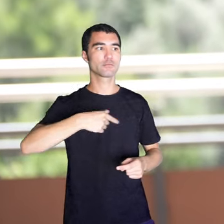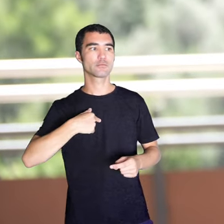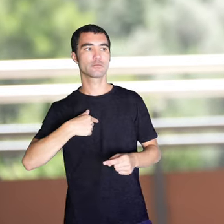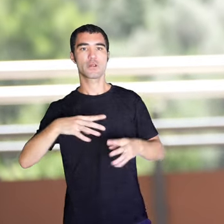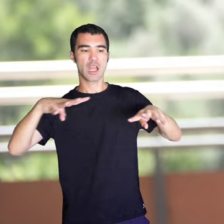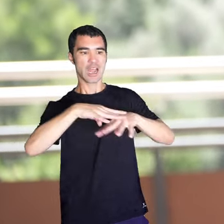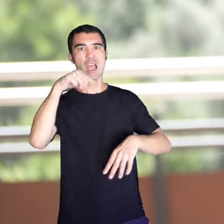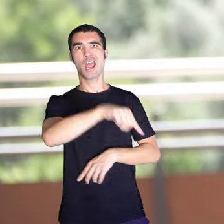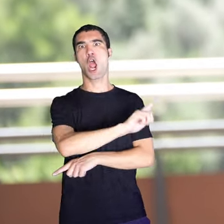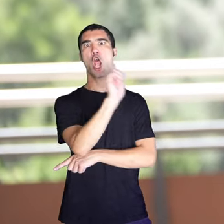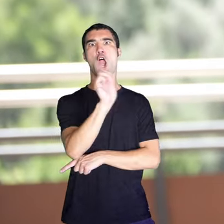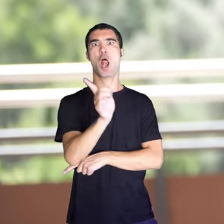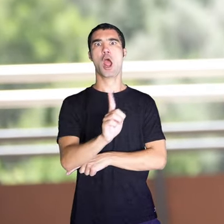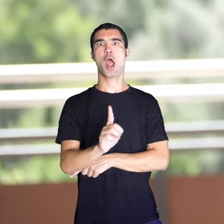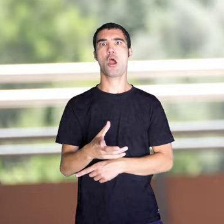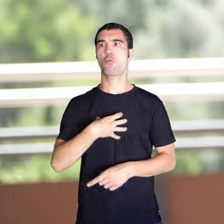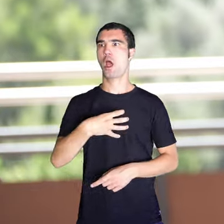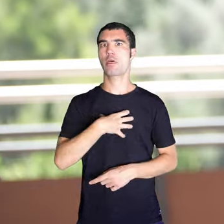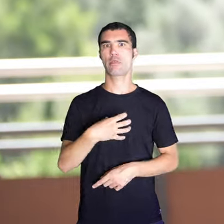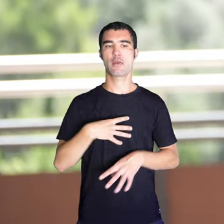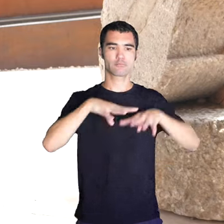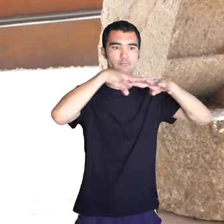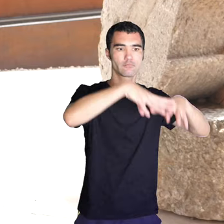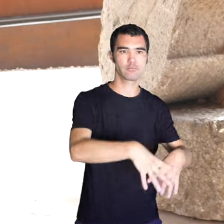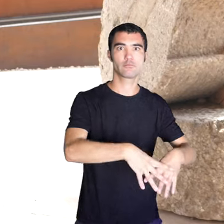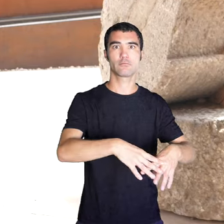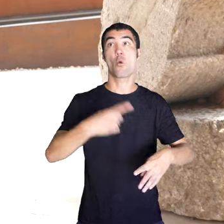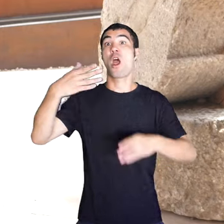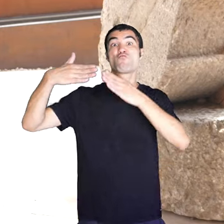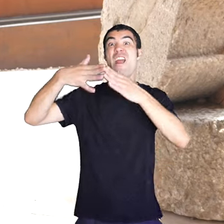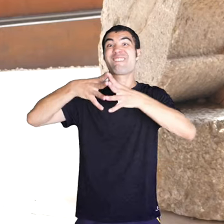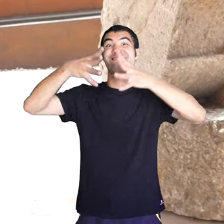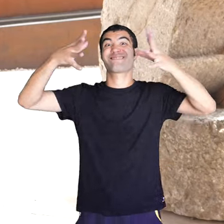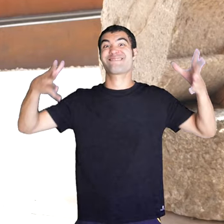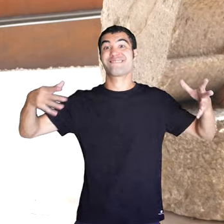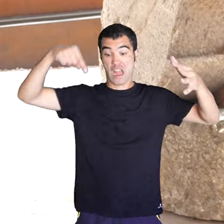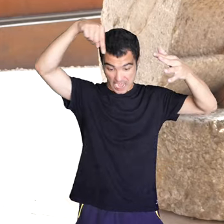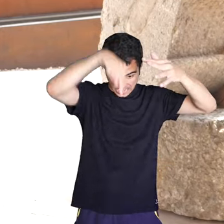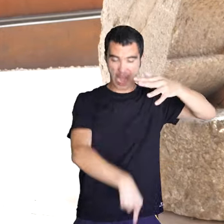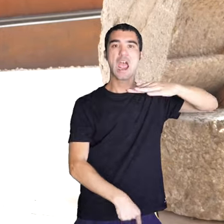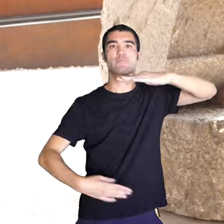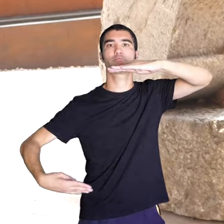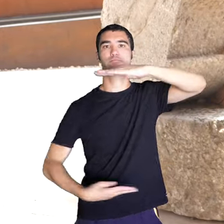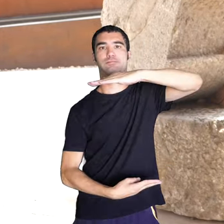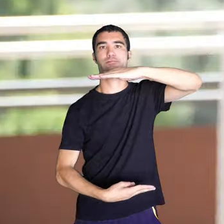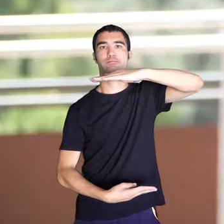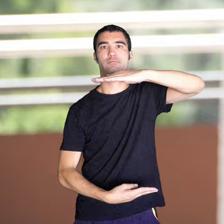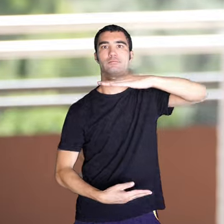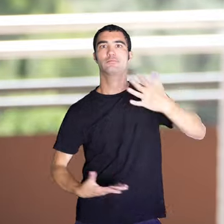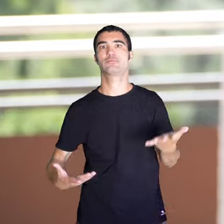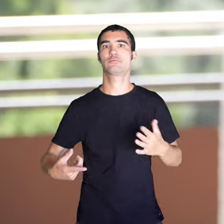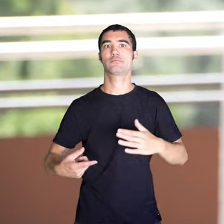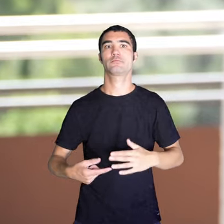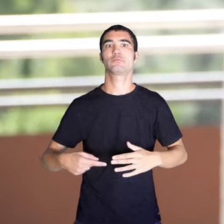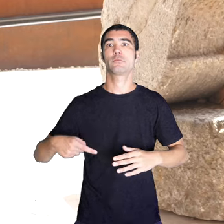cap xarxa, perquè trobaràs un megabarco fondejat allà damunt. I ja tens les